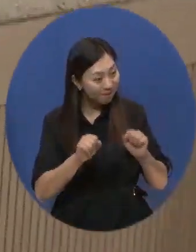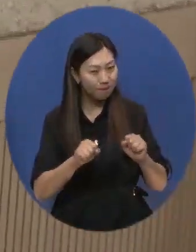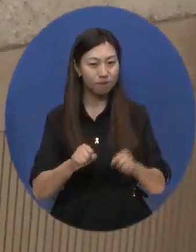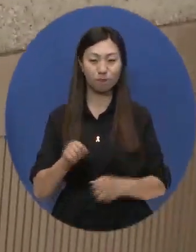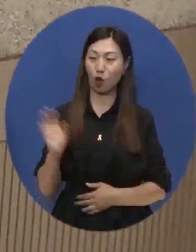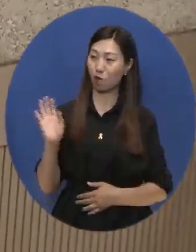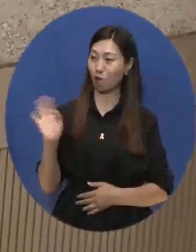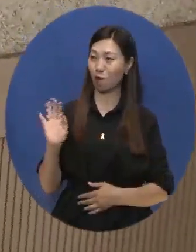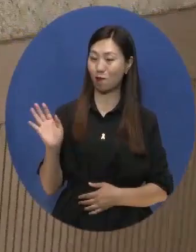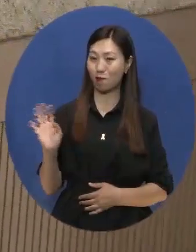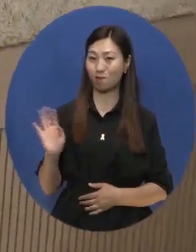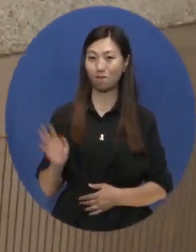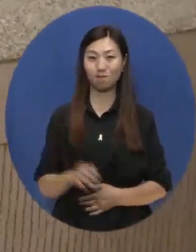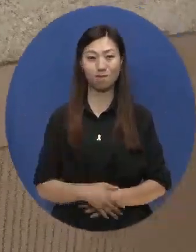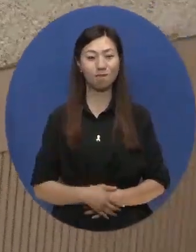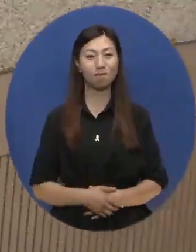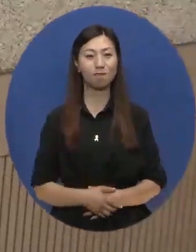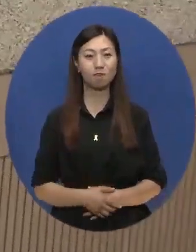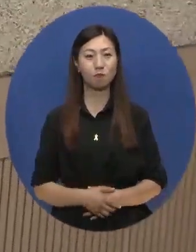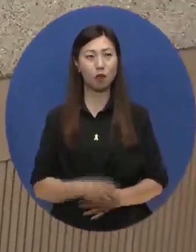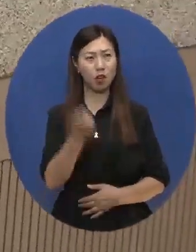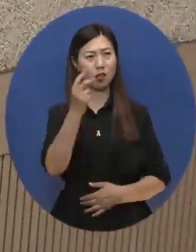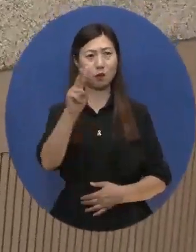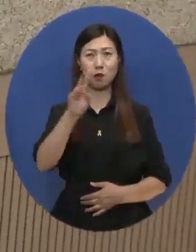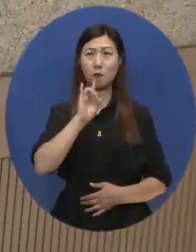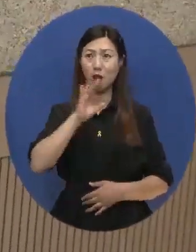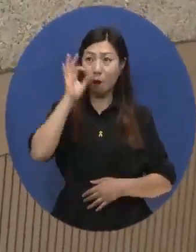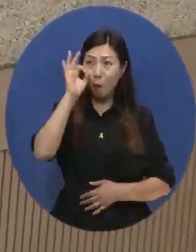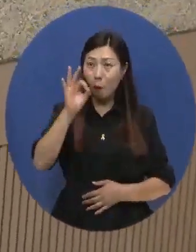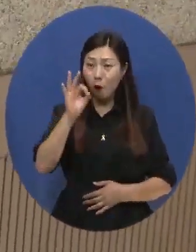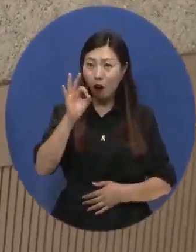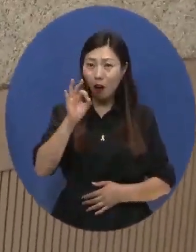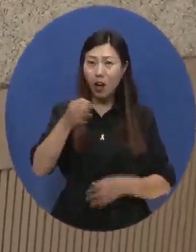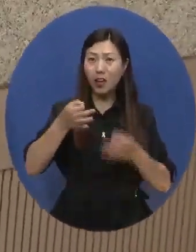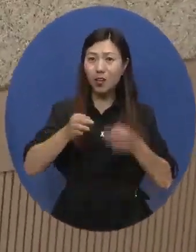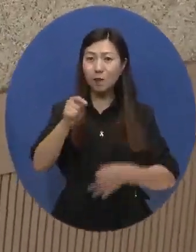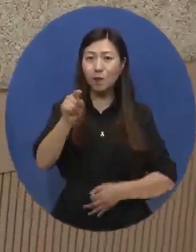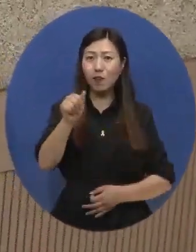안녕. 그 TV에서만 뵙던 김혁건 교수님이시다.